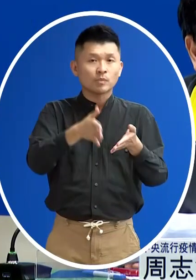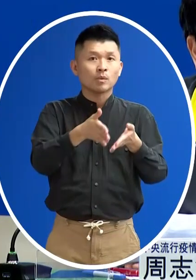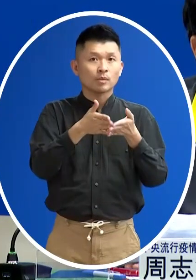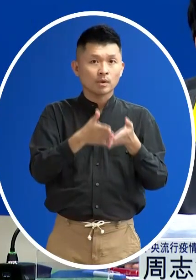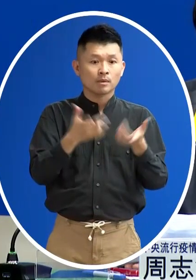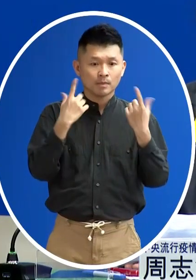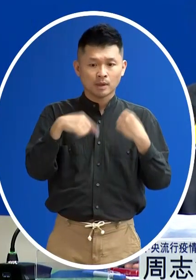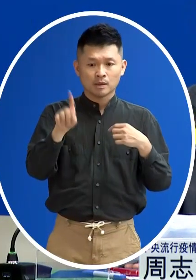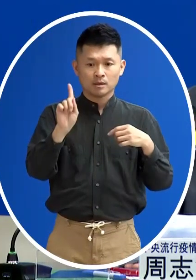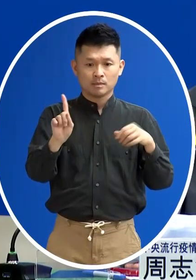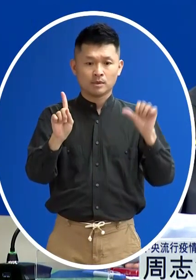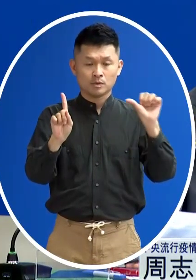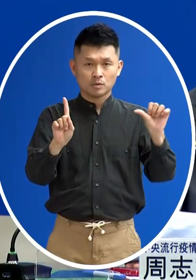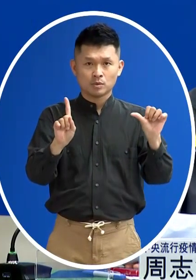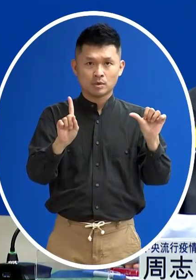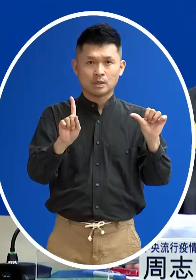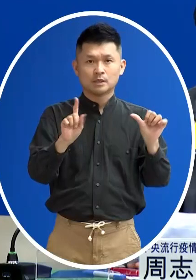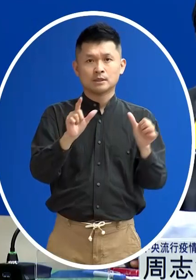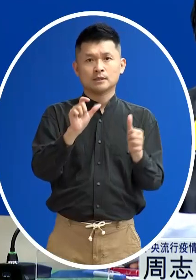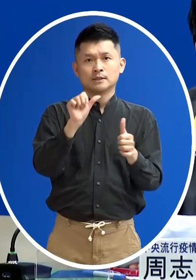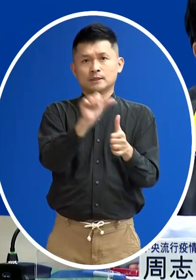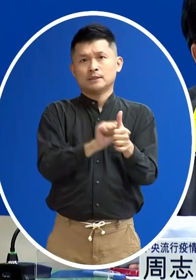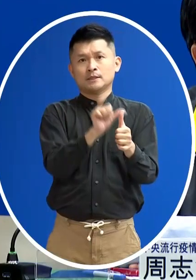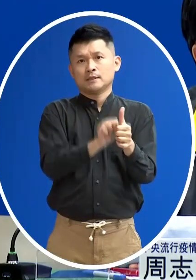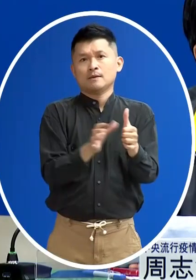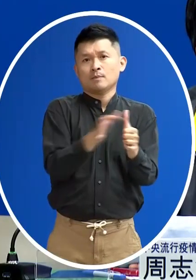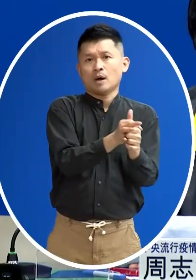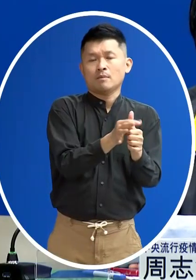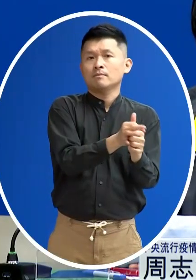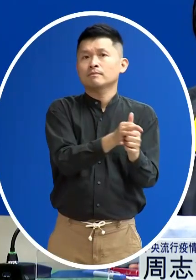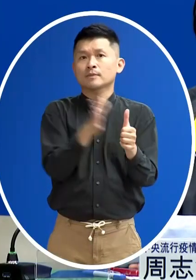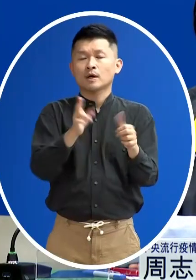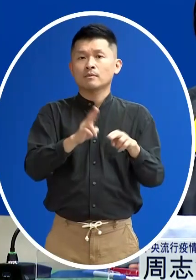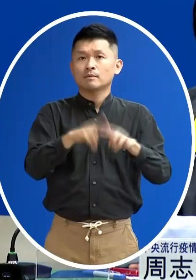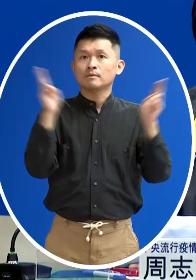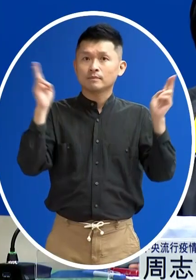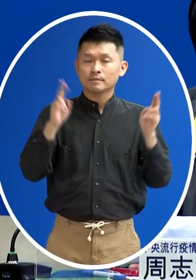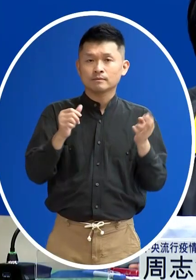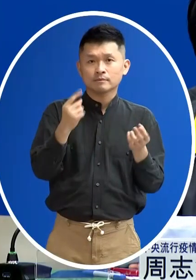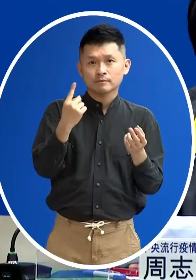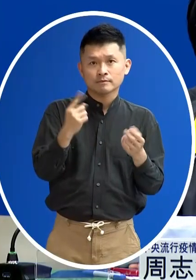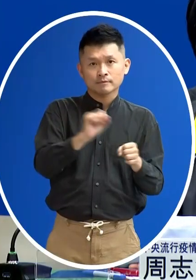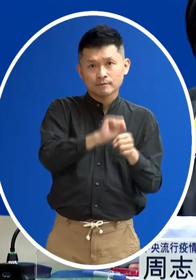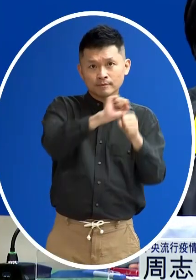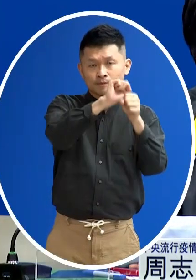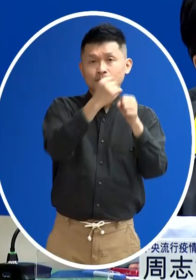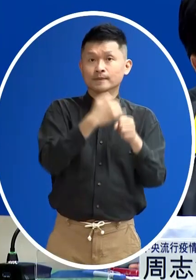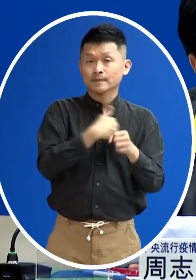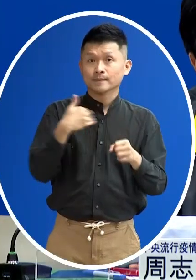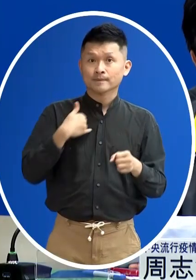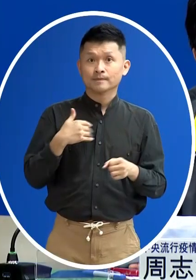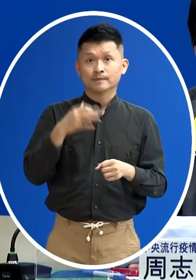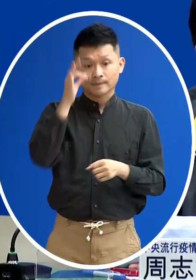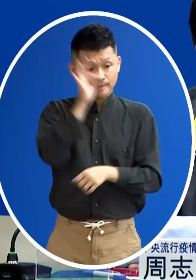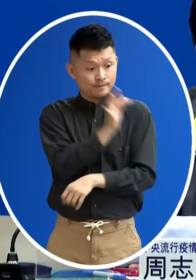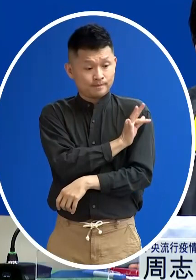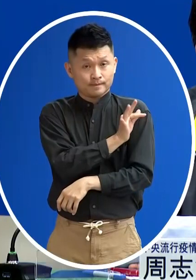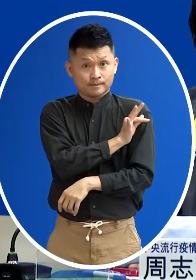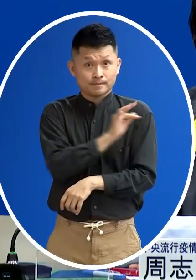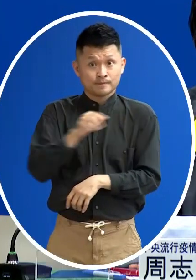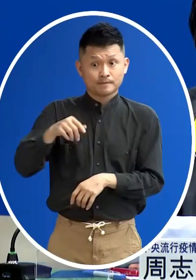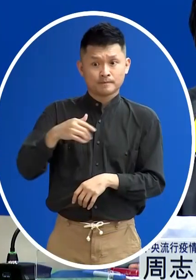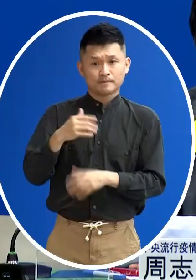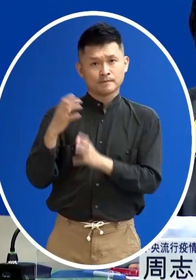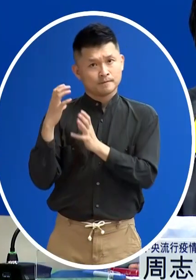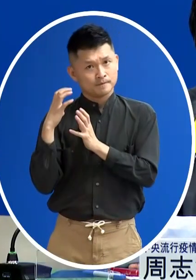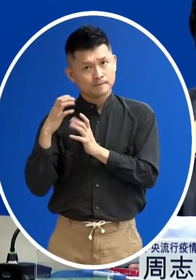来比较僵化的一个规定把它暂时取消，不过我们还是会考量护理人员的一个人力的这个安排，